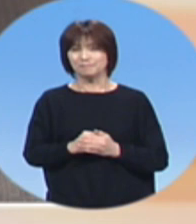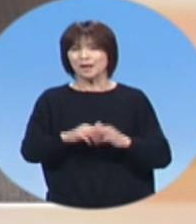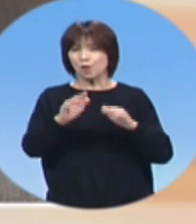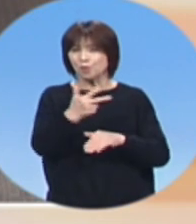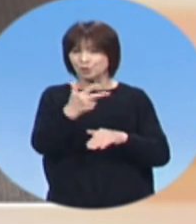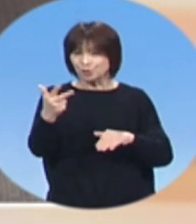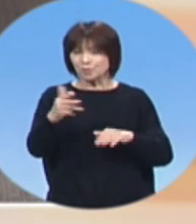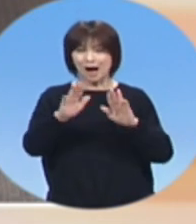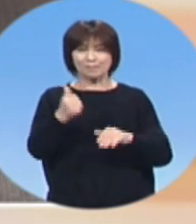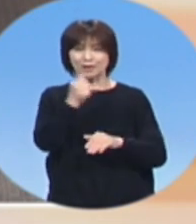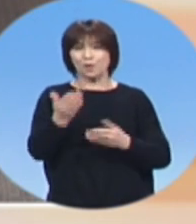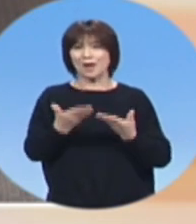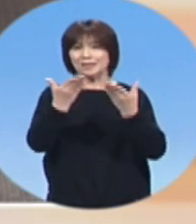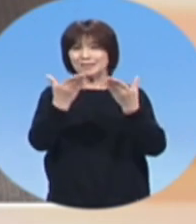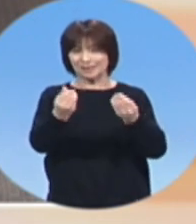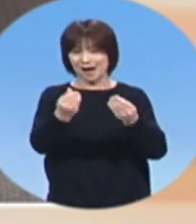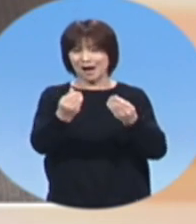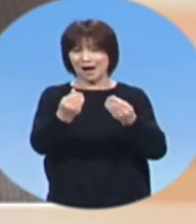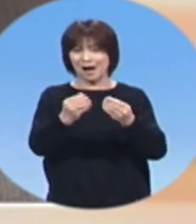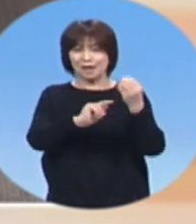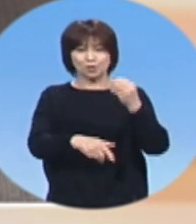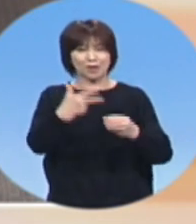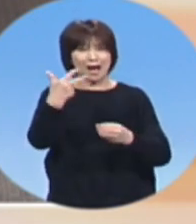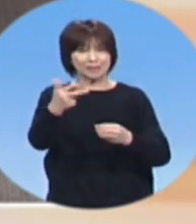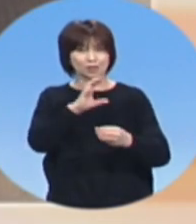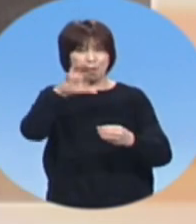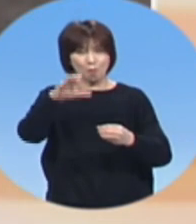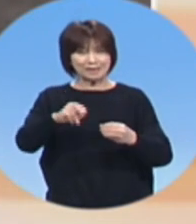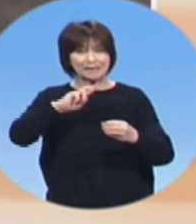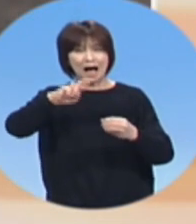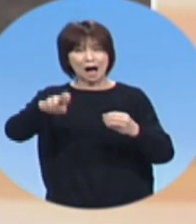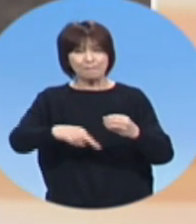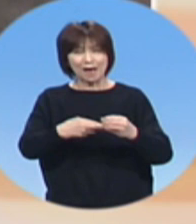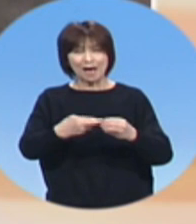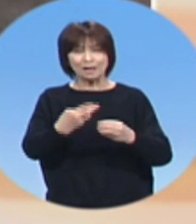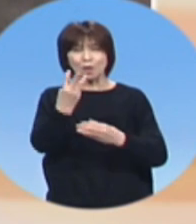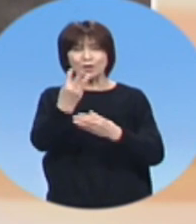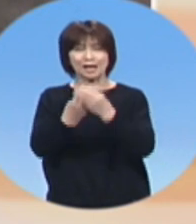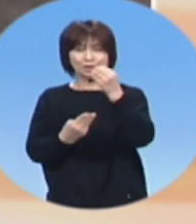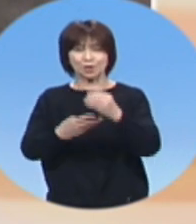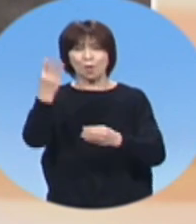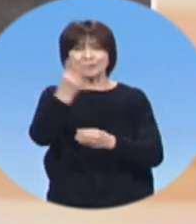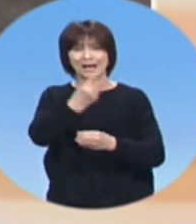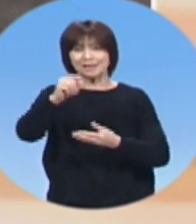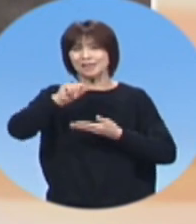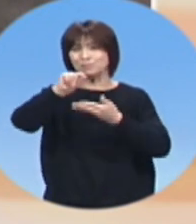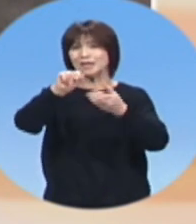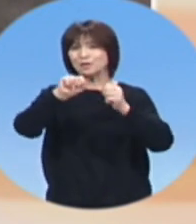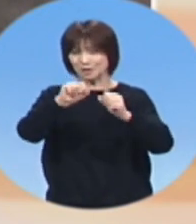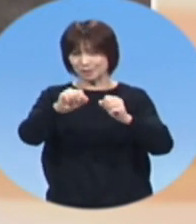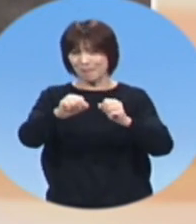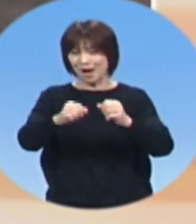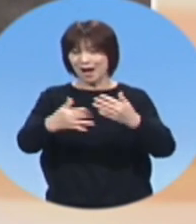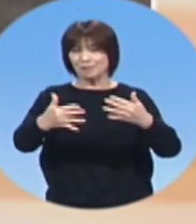今週は今ご紹介した袖ヶ浦市のご当地ラーメンのセットを3名の方にプレゼントします。